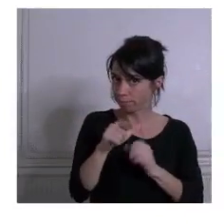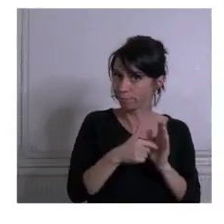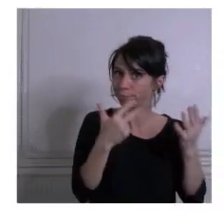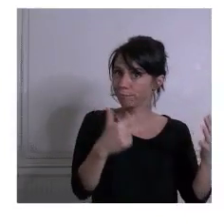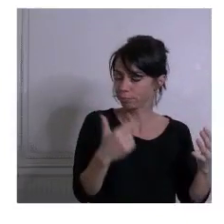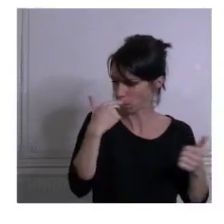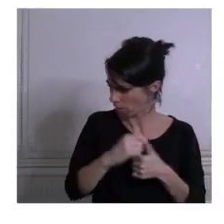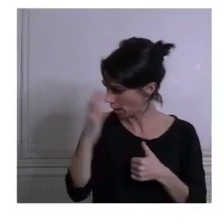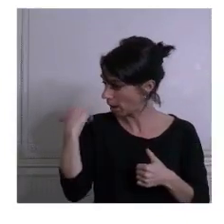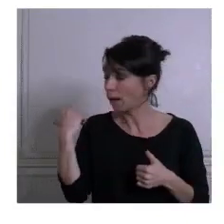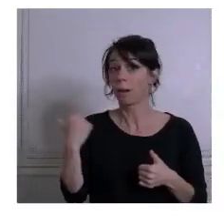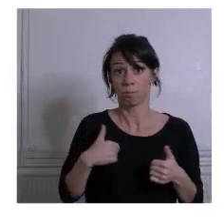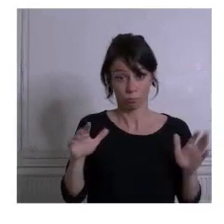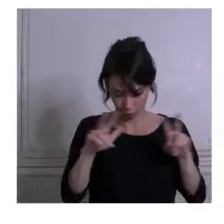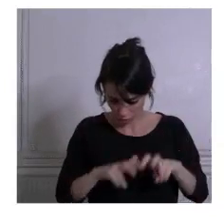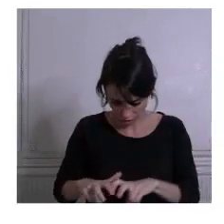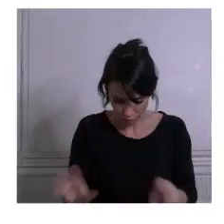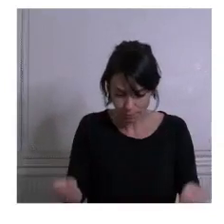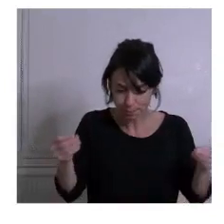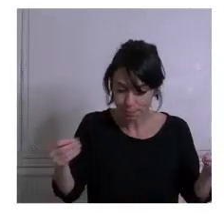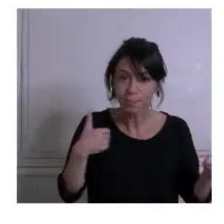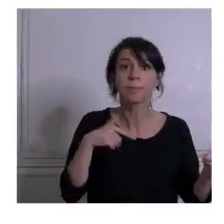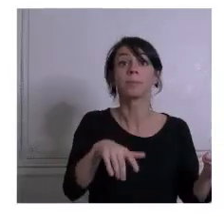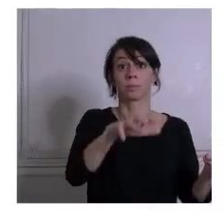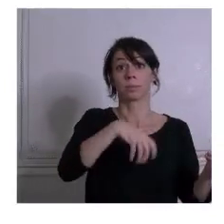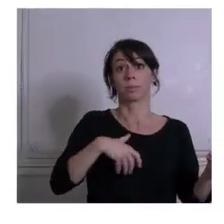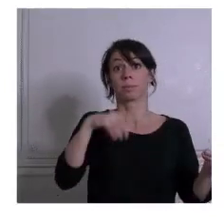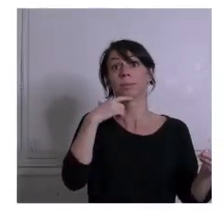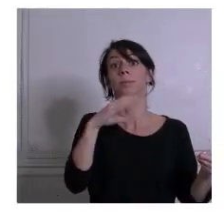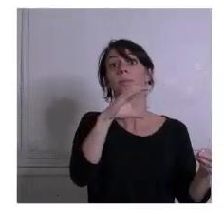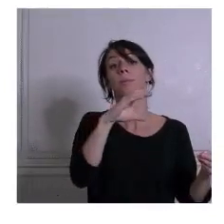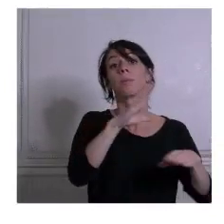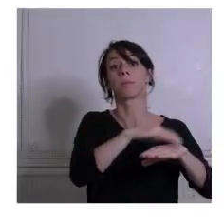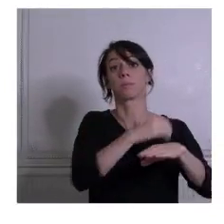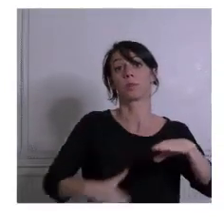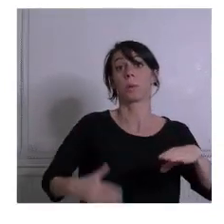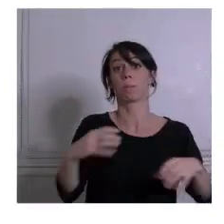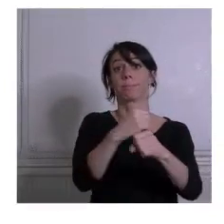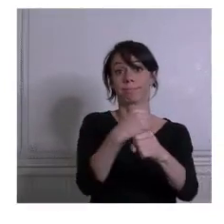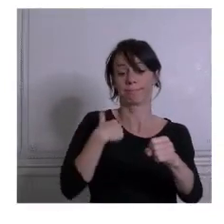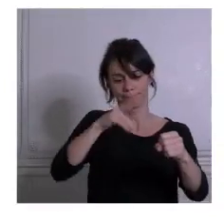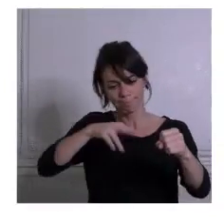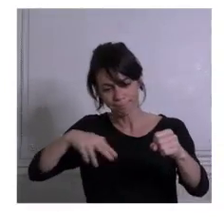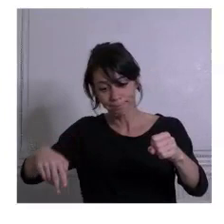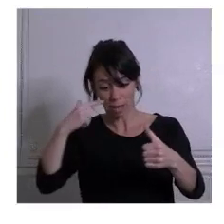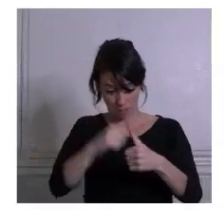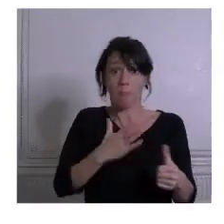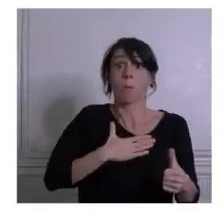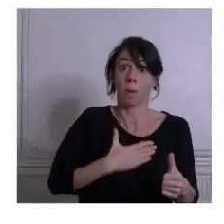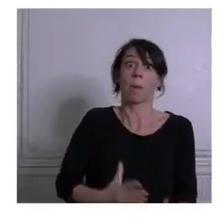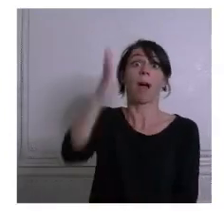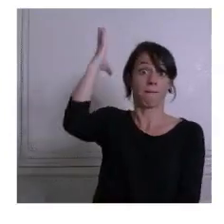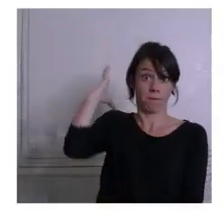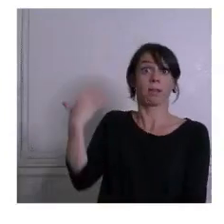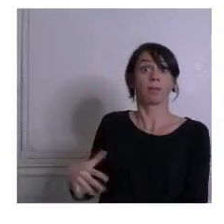Ma chère collègue, vous parlez de Margot? J'ai pas compris. Vous parlez de quoi? Vous dites, pour l'école de musique, rien n'a été fait. Bon. Donc,